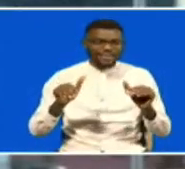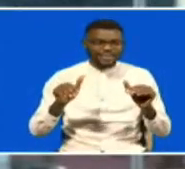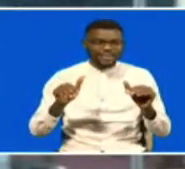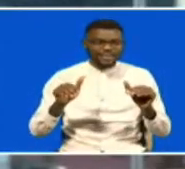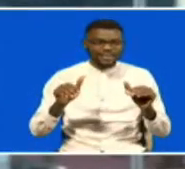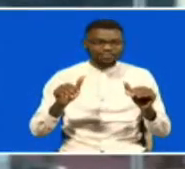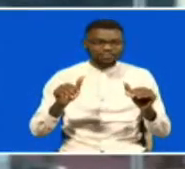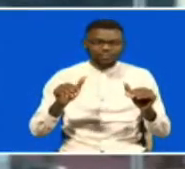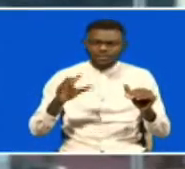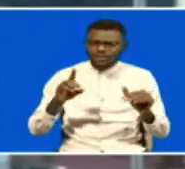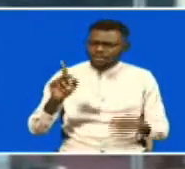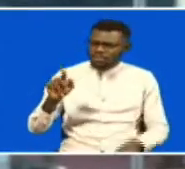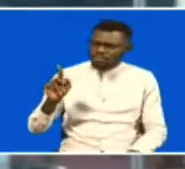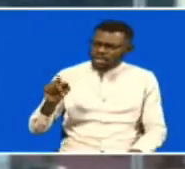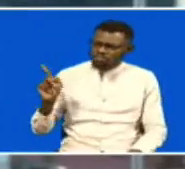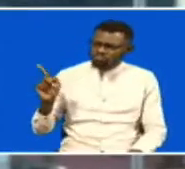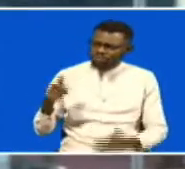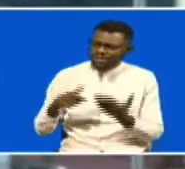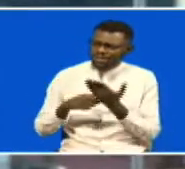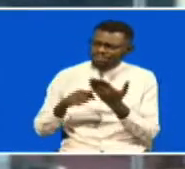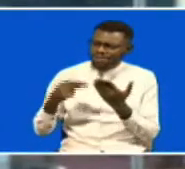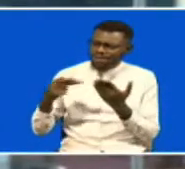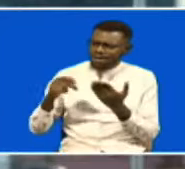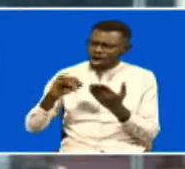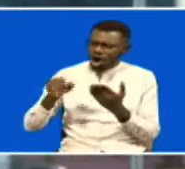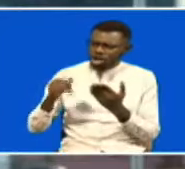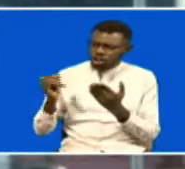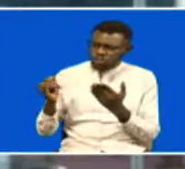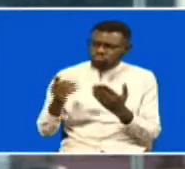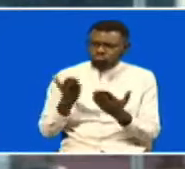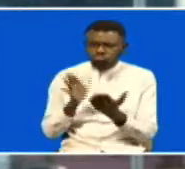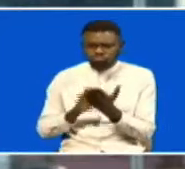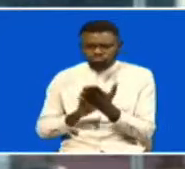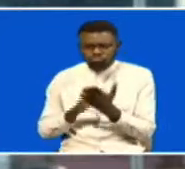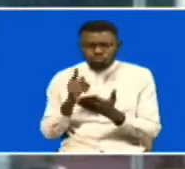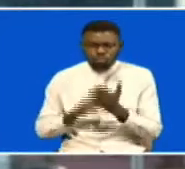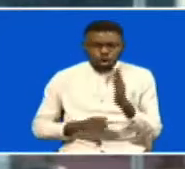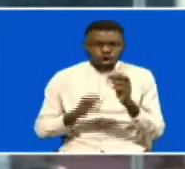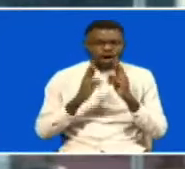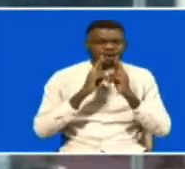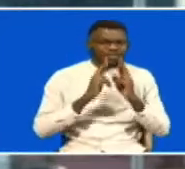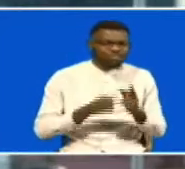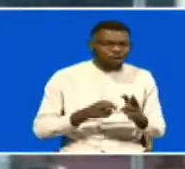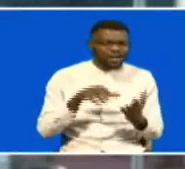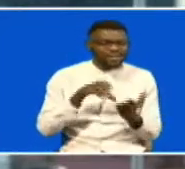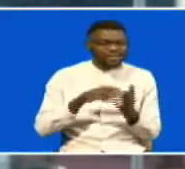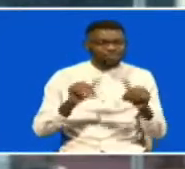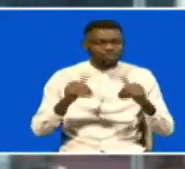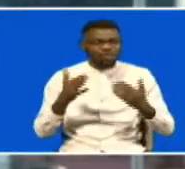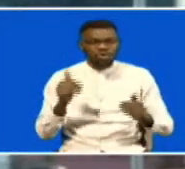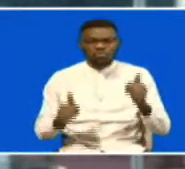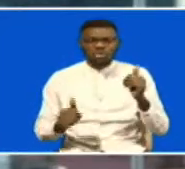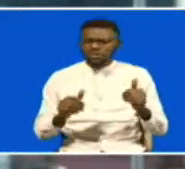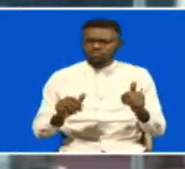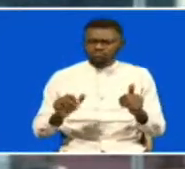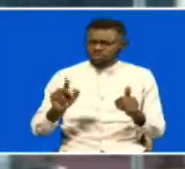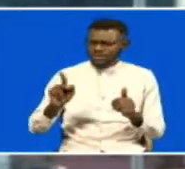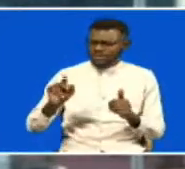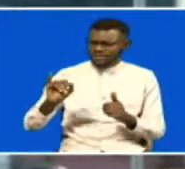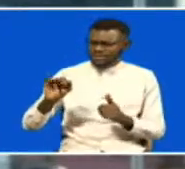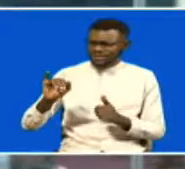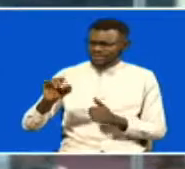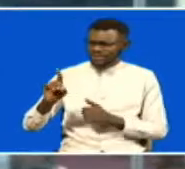Nurdin Haji ikiwa atapendekeza kufunguliwa mashtaka dhidi ya Matiang'i au la. Kindiki amepuuzilia mbali madai